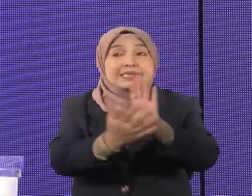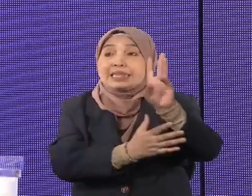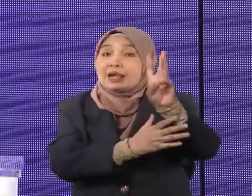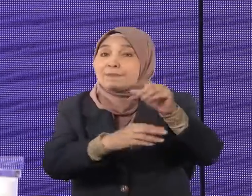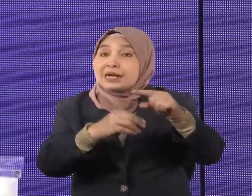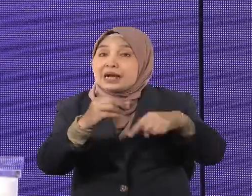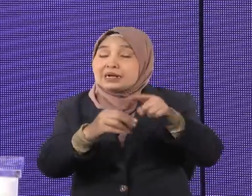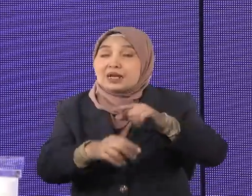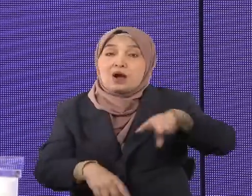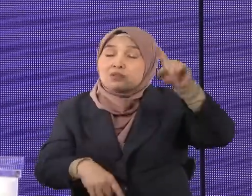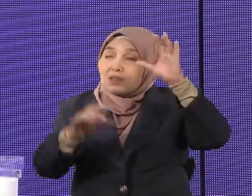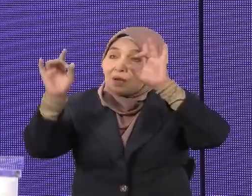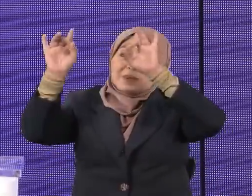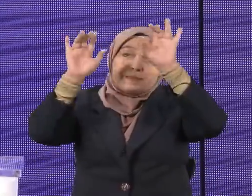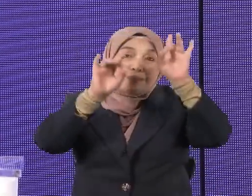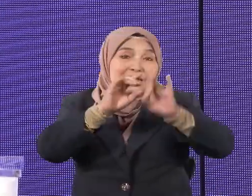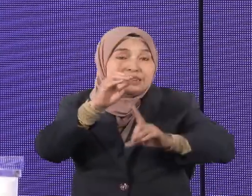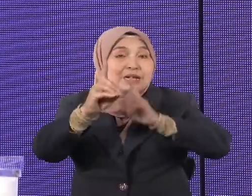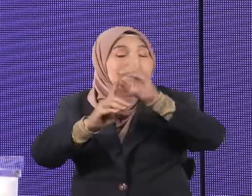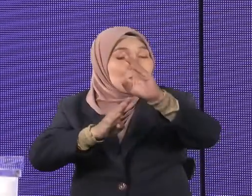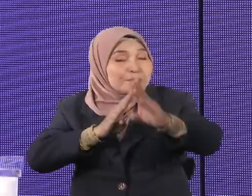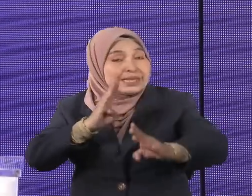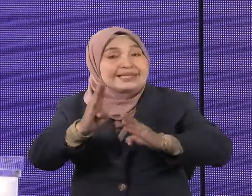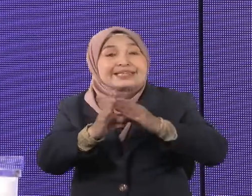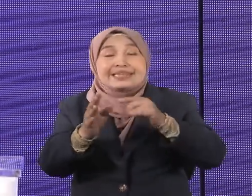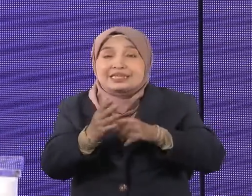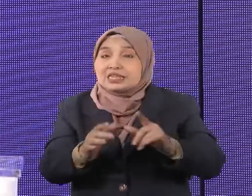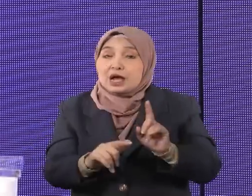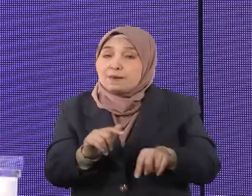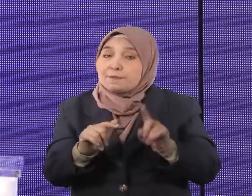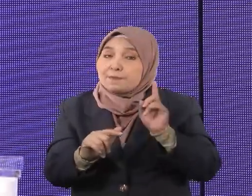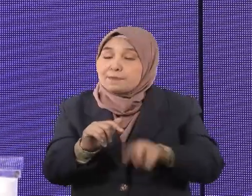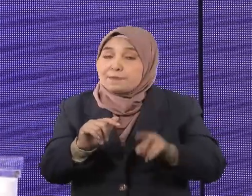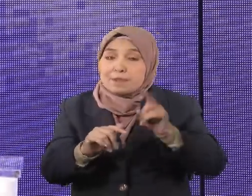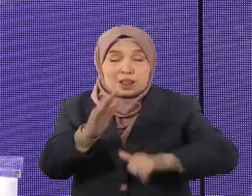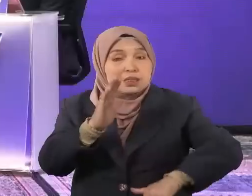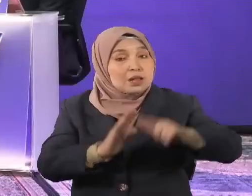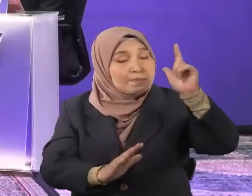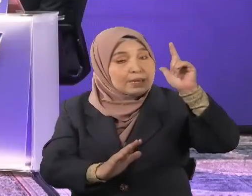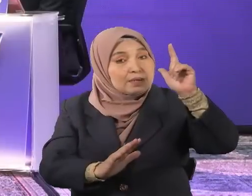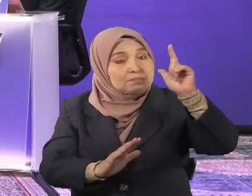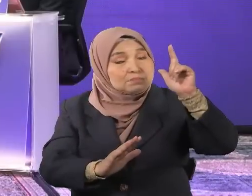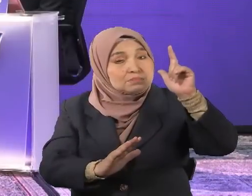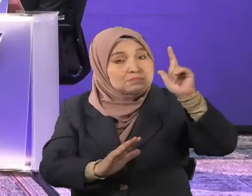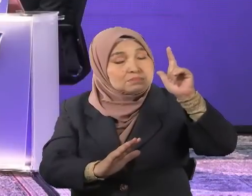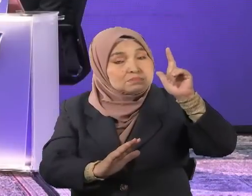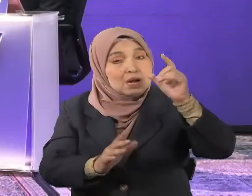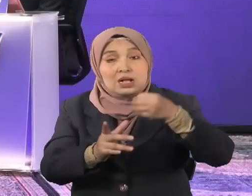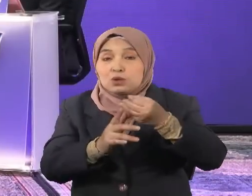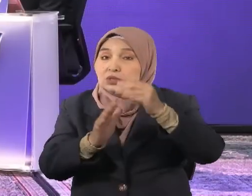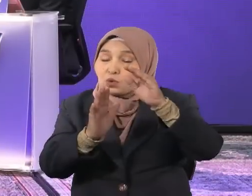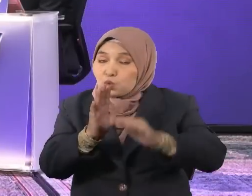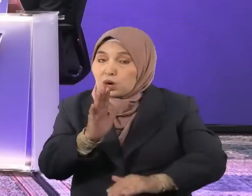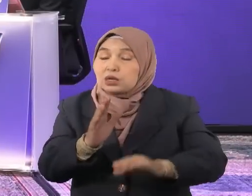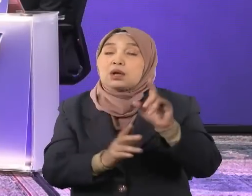perkara yang Allah hiaskan di atas muka bumi ini, ianya tak boleh dos terlebih Ustaz, ya, terlebih ataupun terkurang.